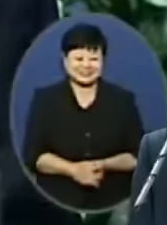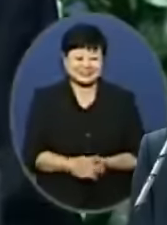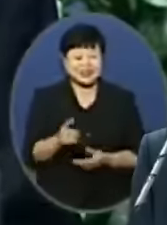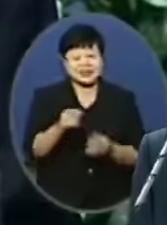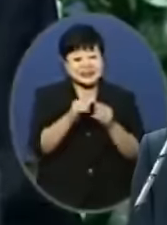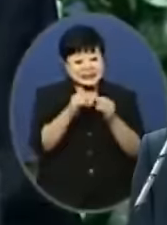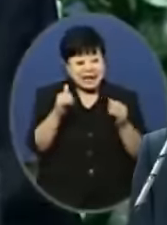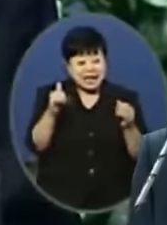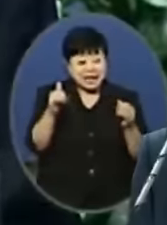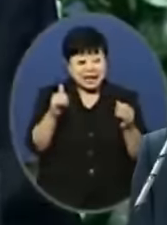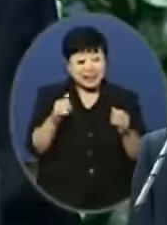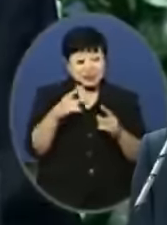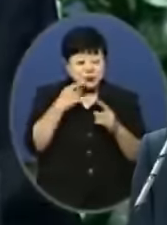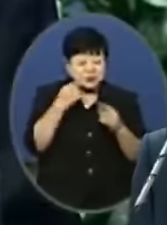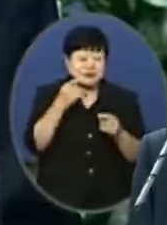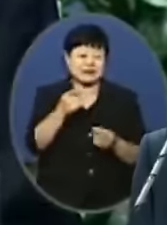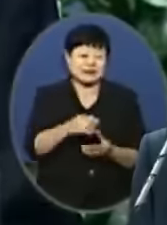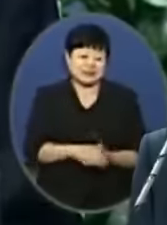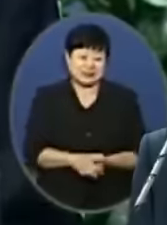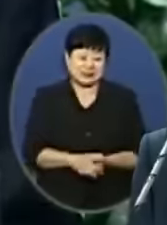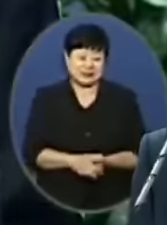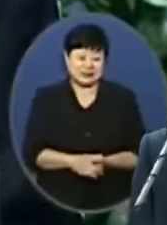어떤 사람이 나보고 말합니다.